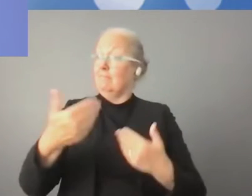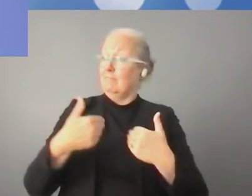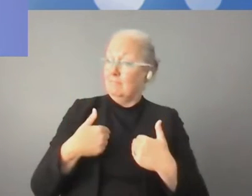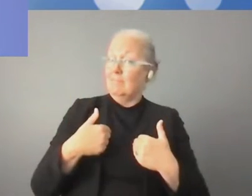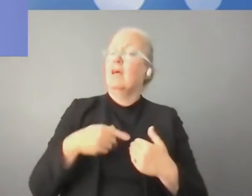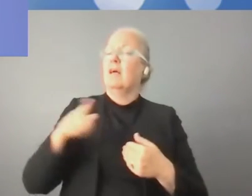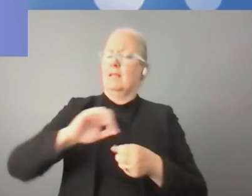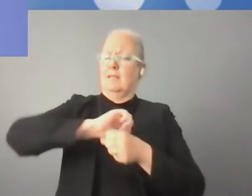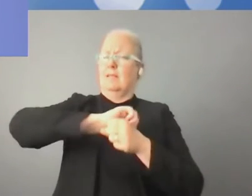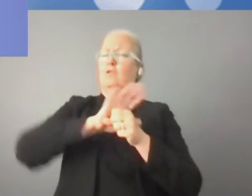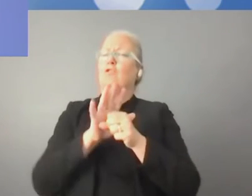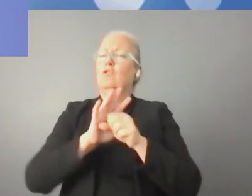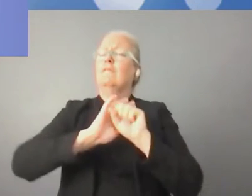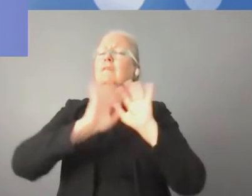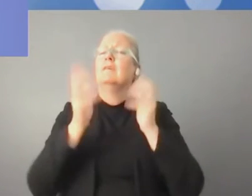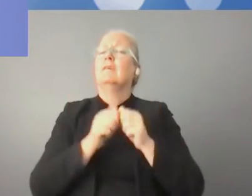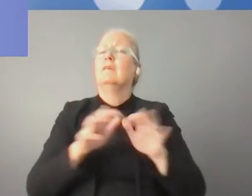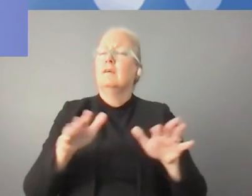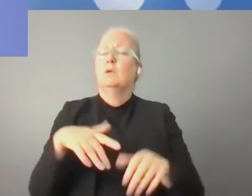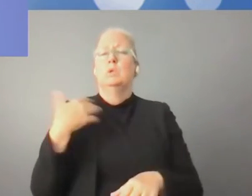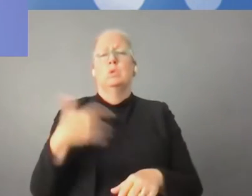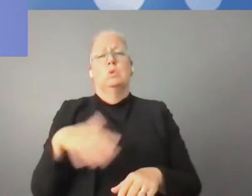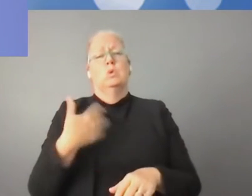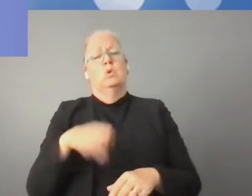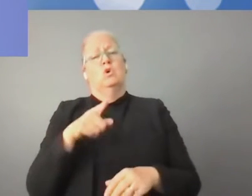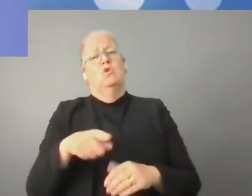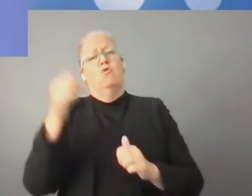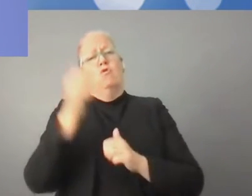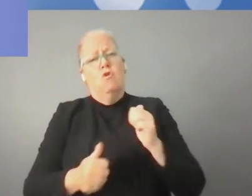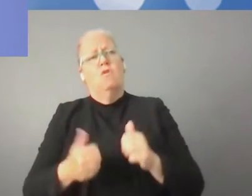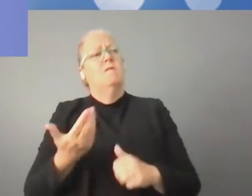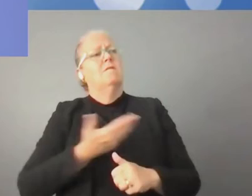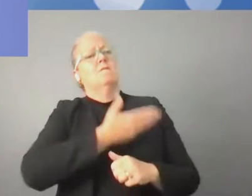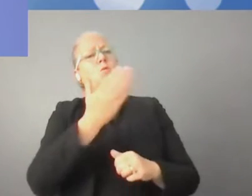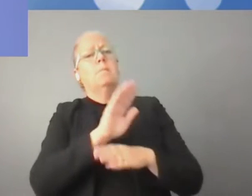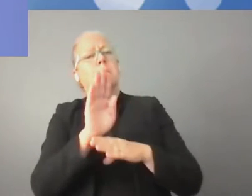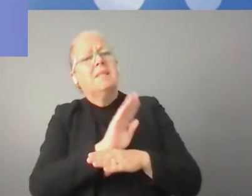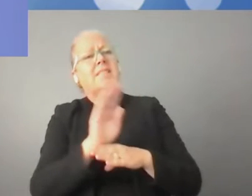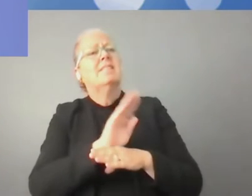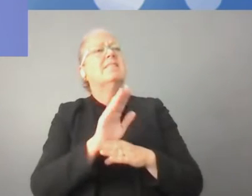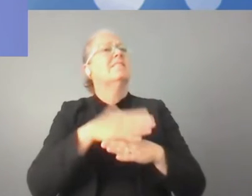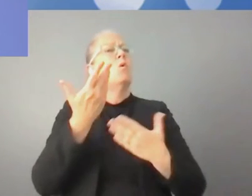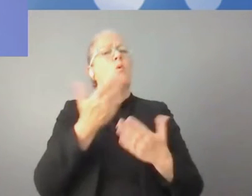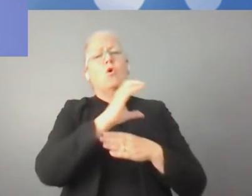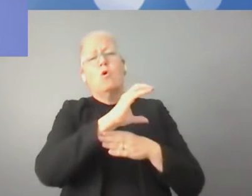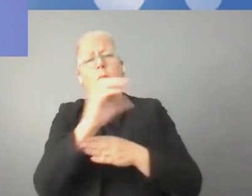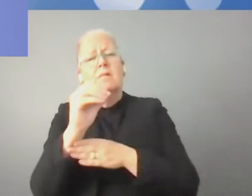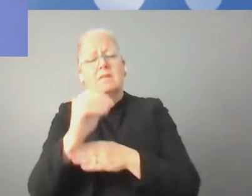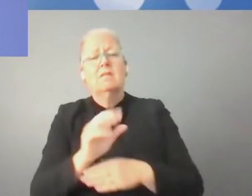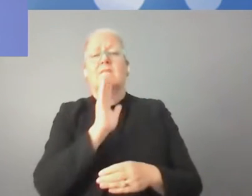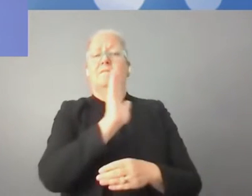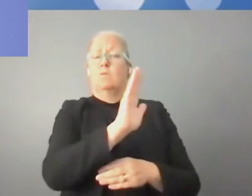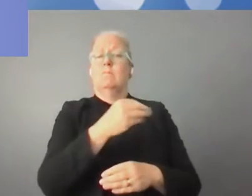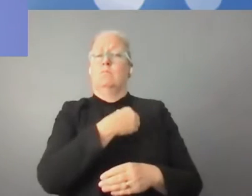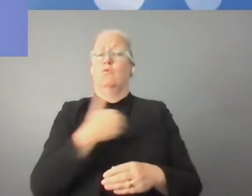от вас услышали в начале. Вы говорили о том, какой сложной ситуации была пандемия с перспективы